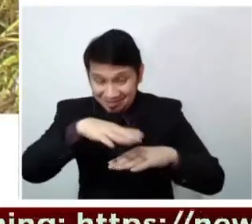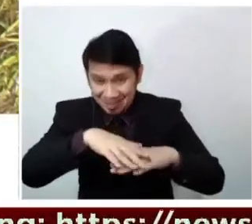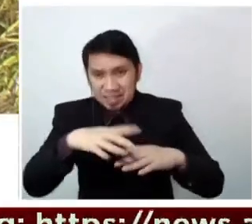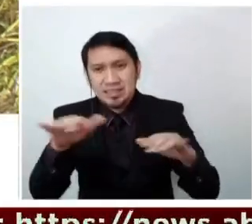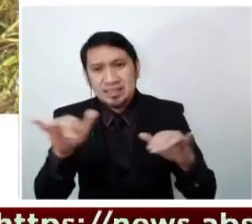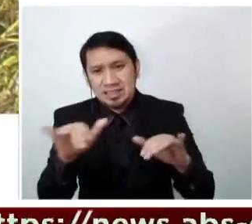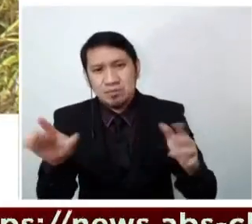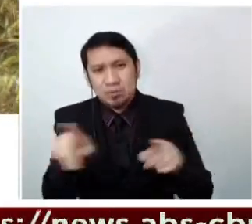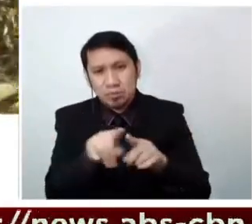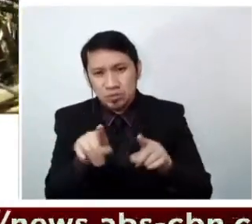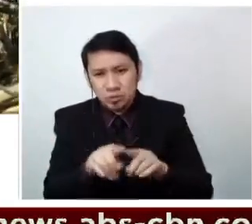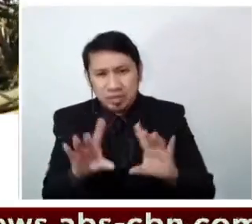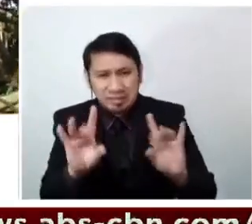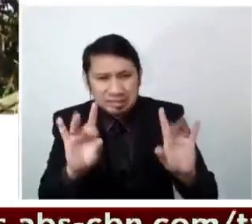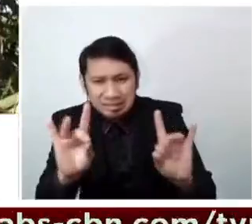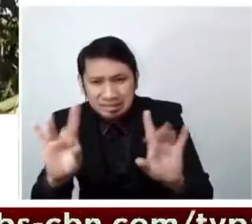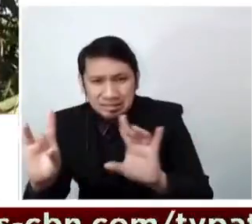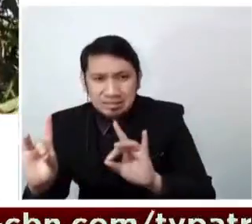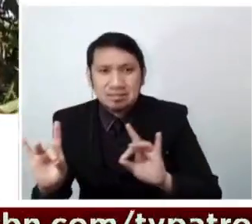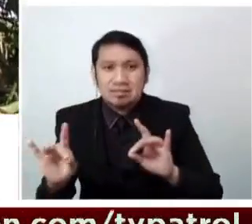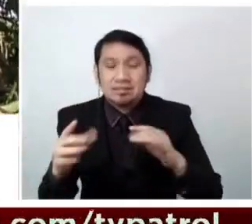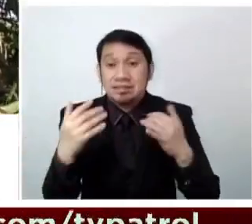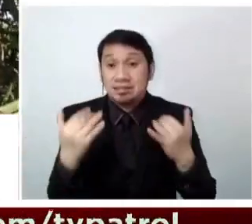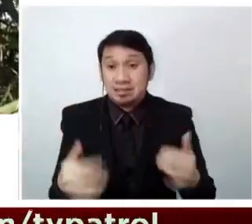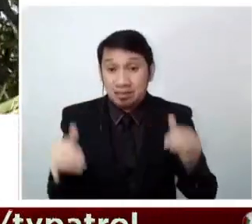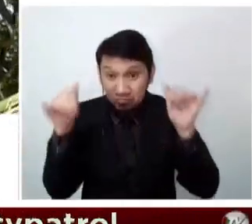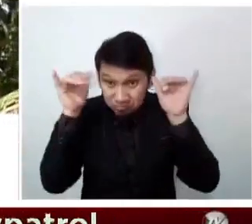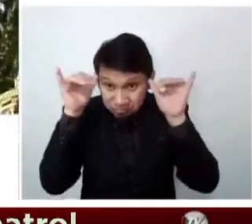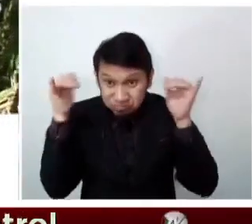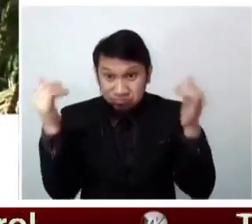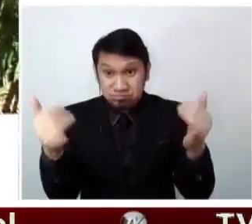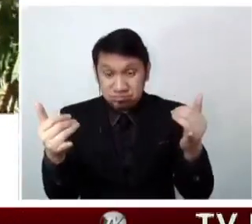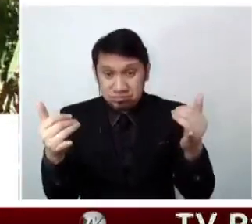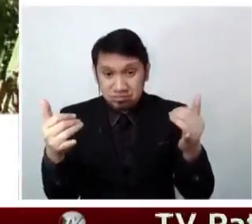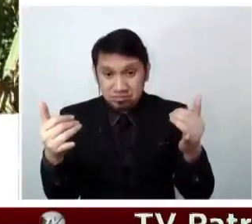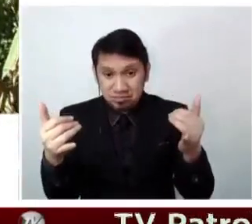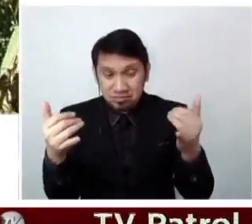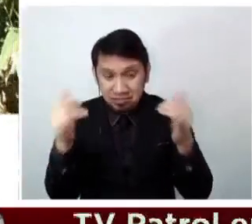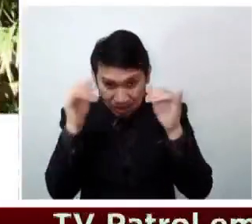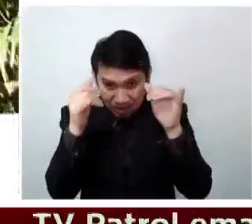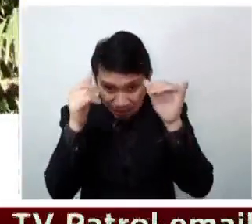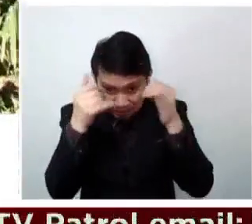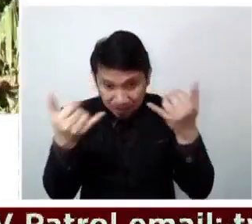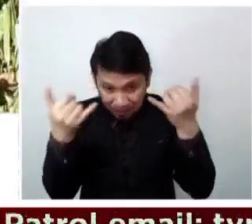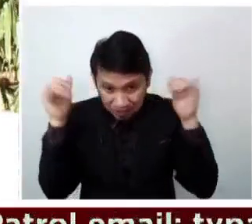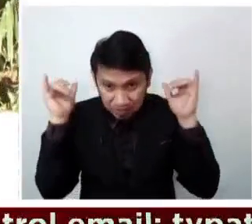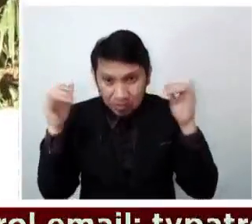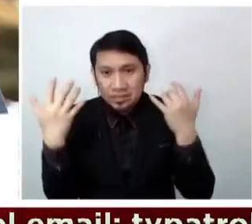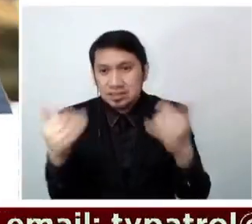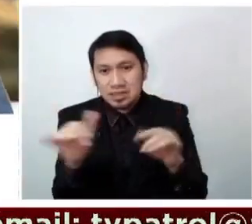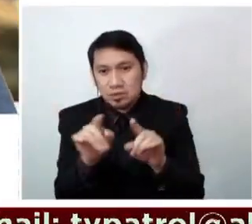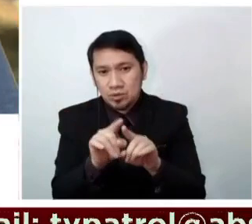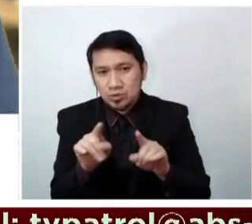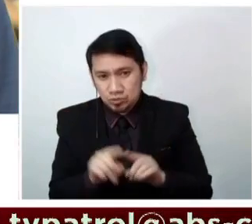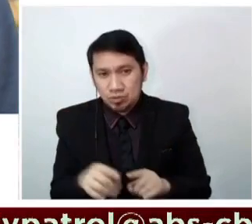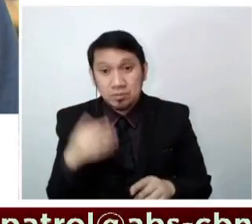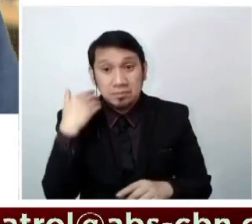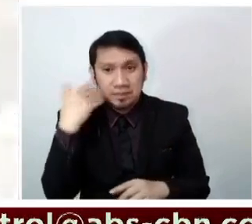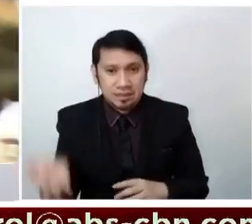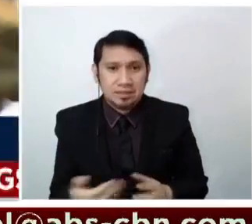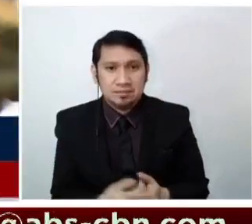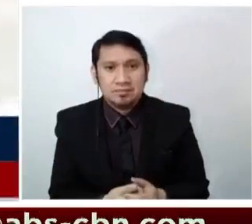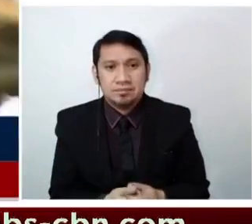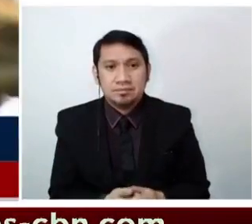din sa makapal na putik. Ang kalabaw na katulong niya sa anihan ay inano din ng baha. Mapa ng